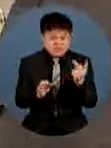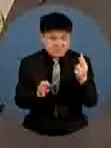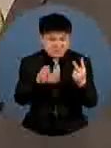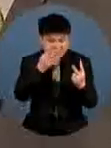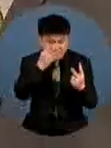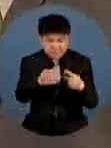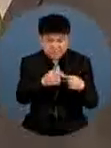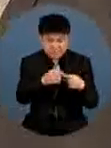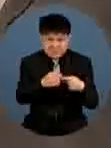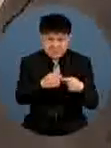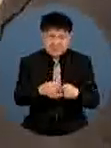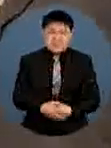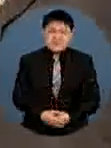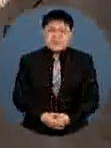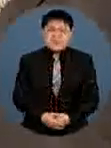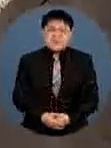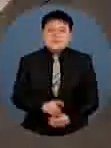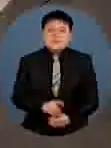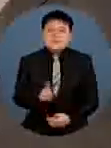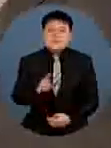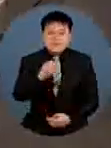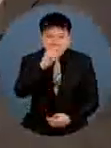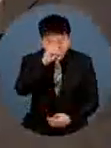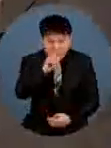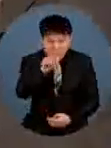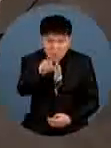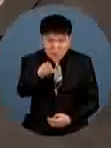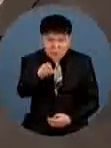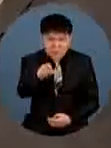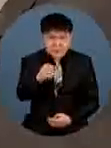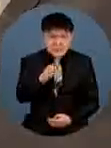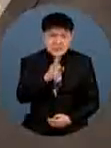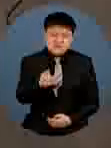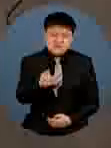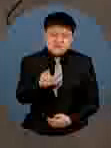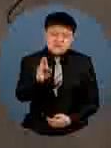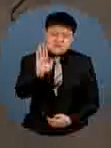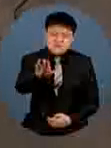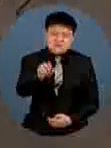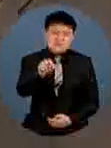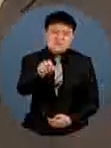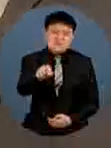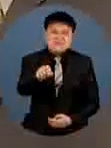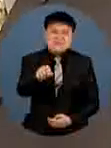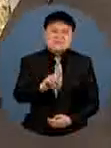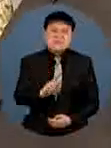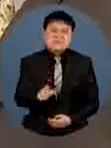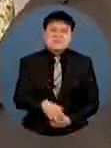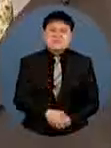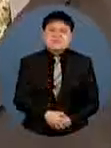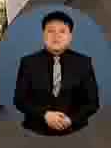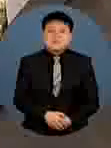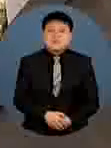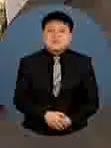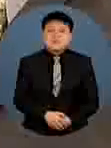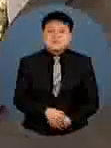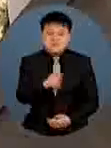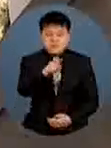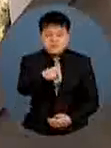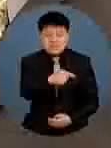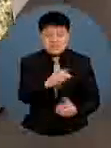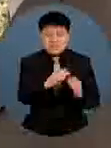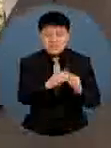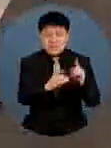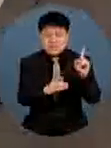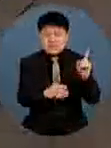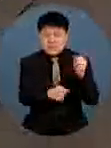여기서 예, 정수가 아닌 수 이렇게 뒀습니다. 실제 이렇게 되는데 이렇게 두면 여기 이렇게 집을 내는 게